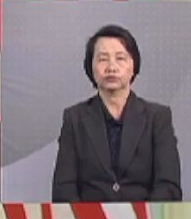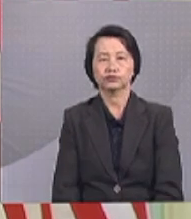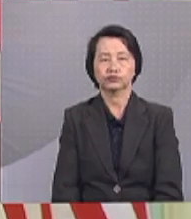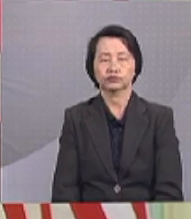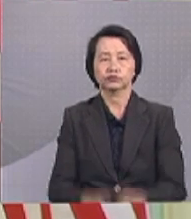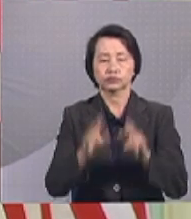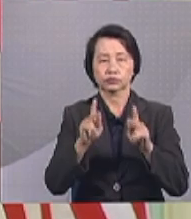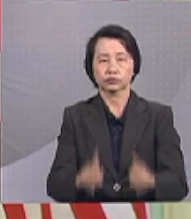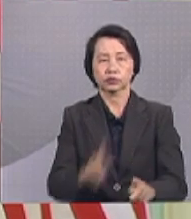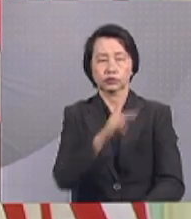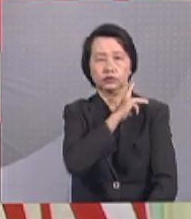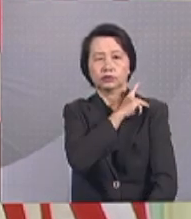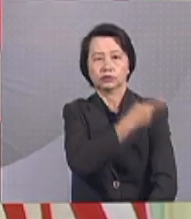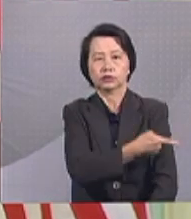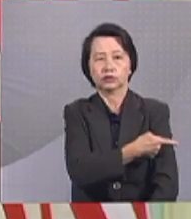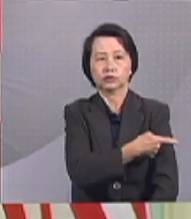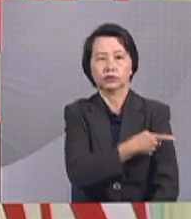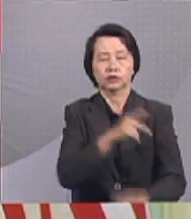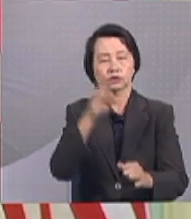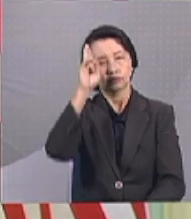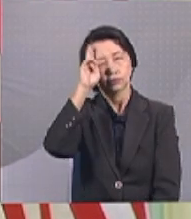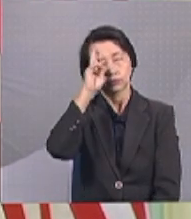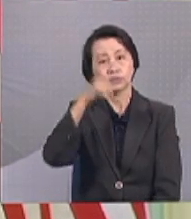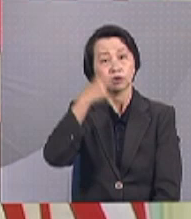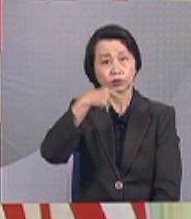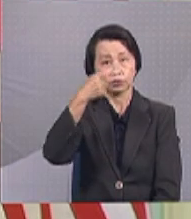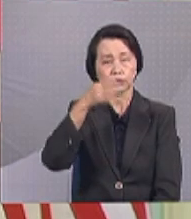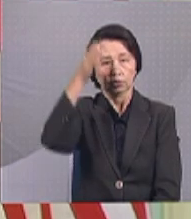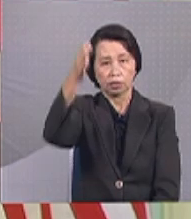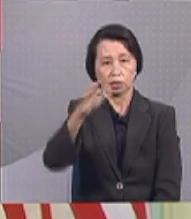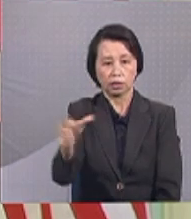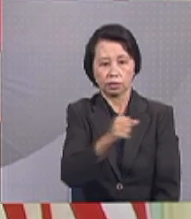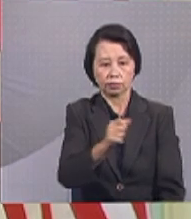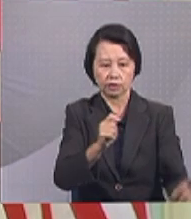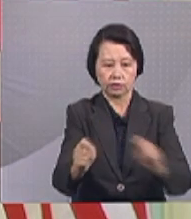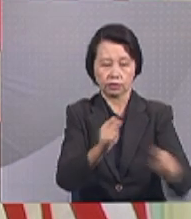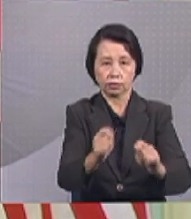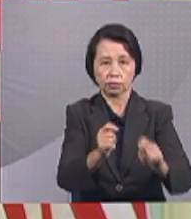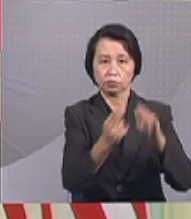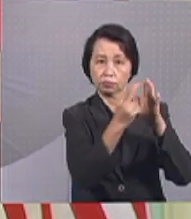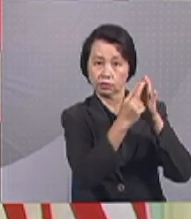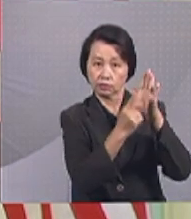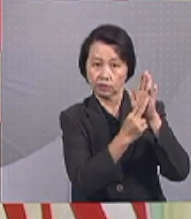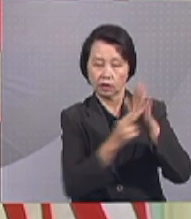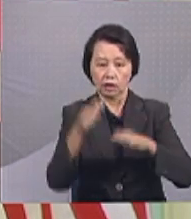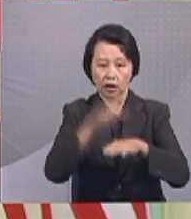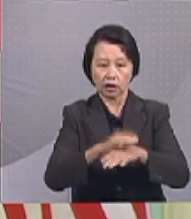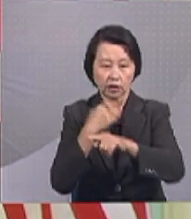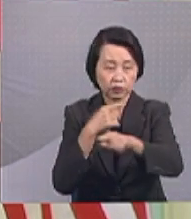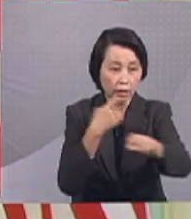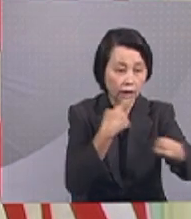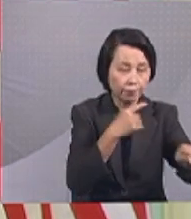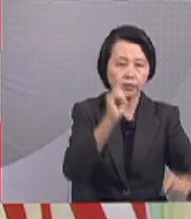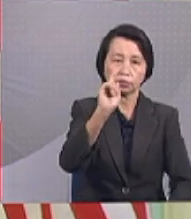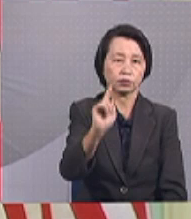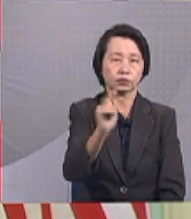Pihak berkuasa, seperti saya sebutkan, akan mengambil tindakan undang-undang ke atas sesiapa